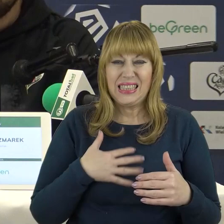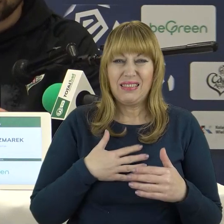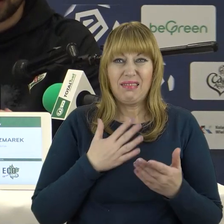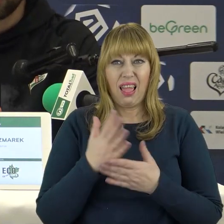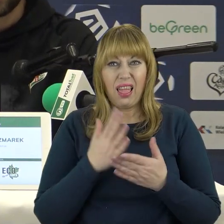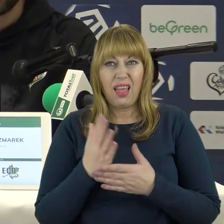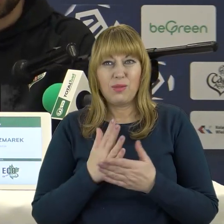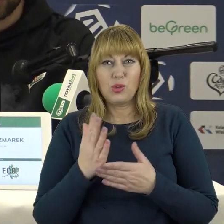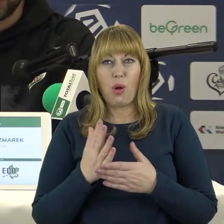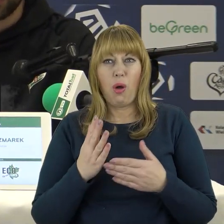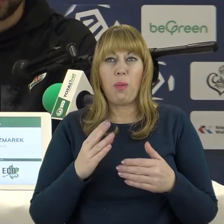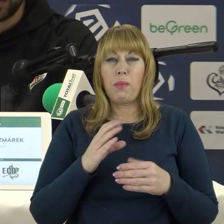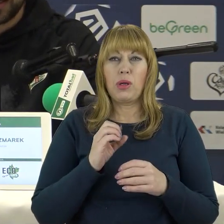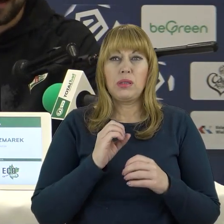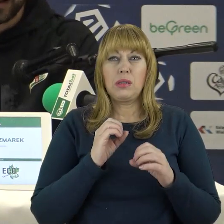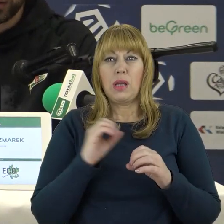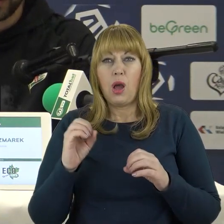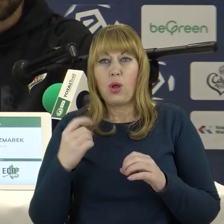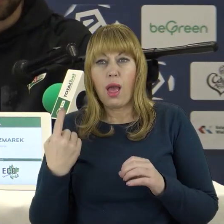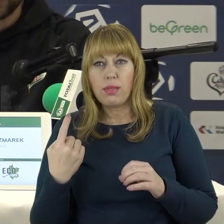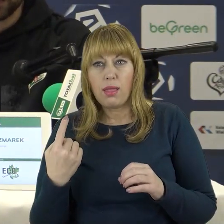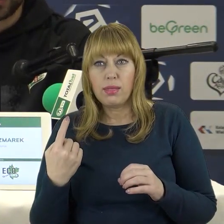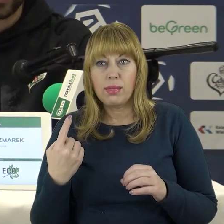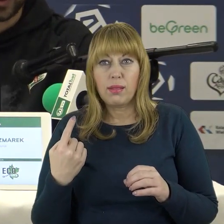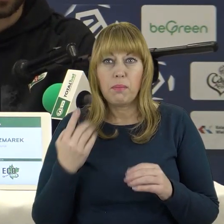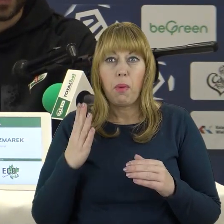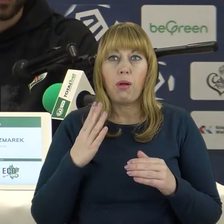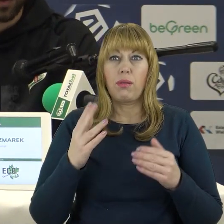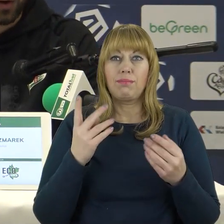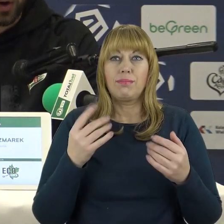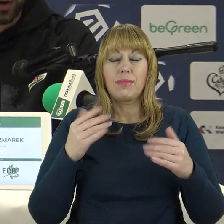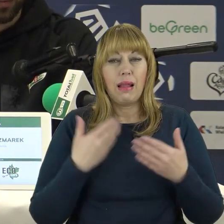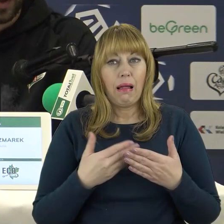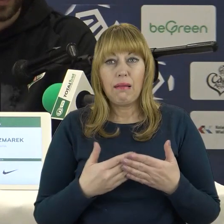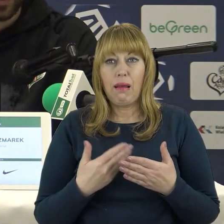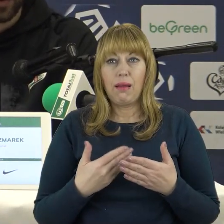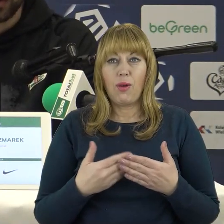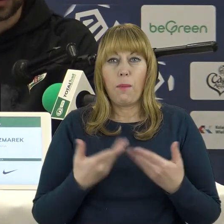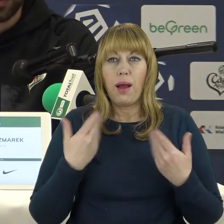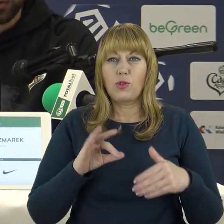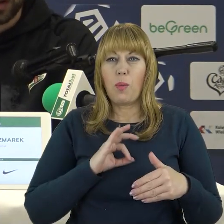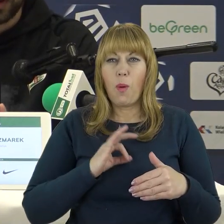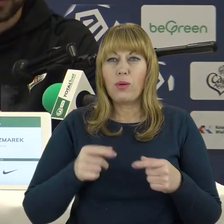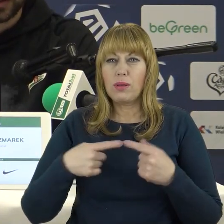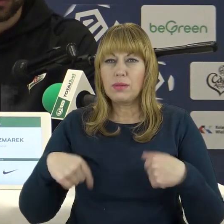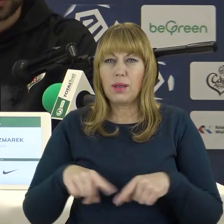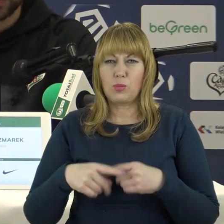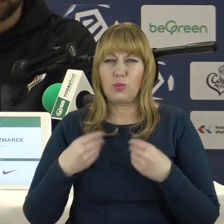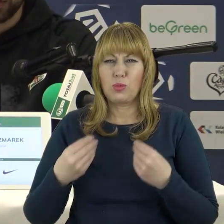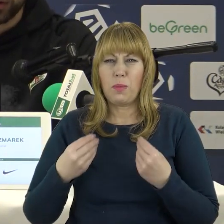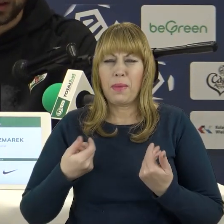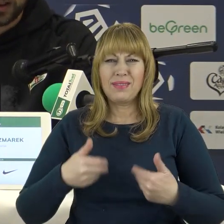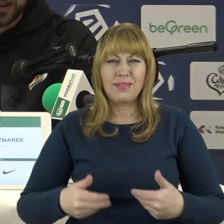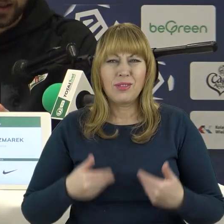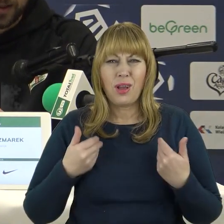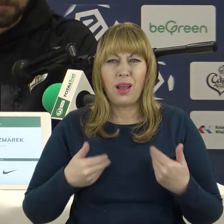często nagle się jedną akcją kończą 0-1. I tutaj naprawdę przede wszystkim za to komplement dla mojego zespołu. Naprawdę z tego jestem